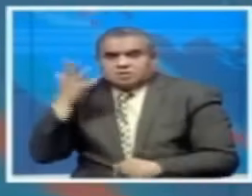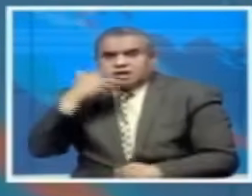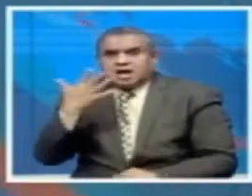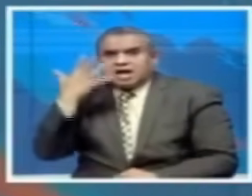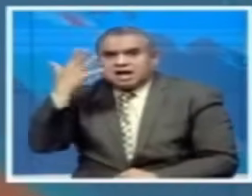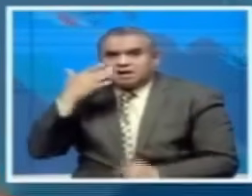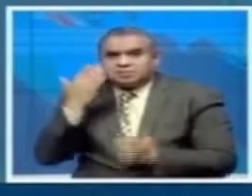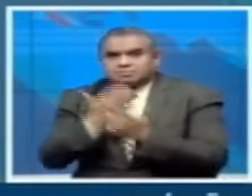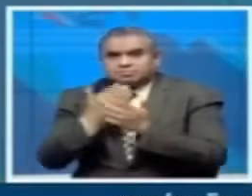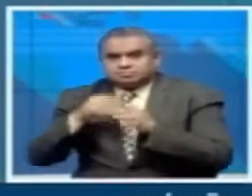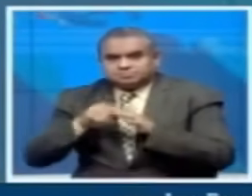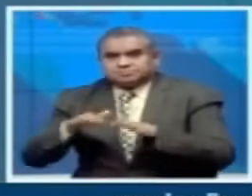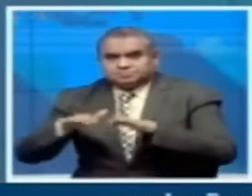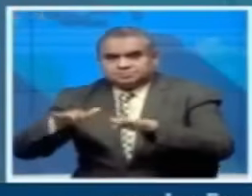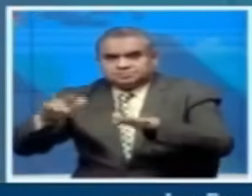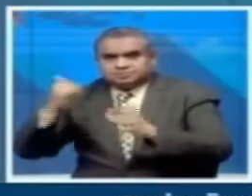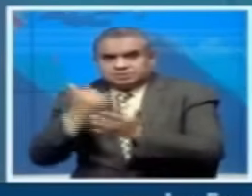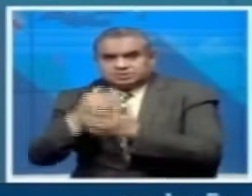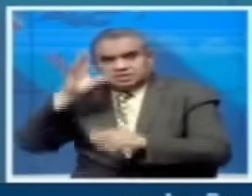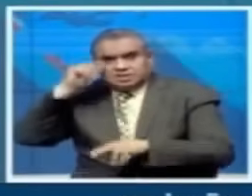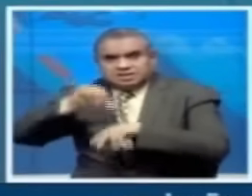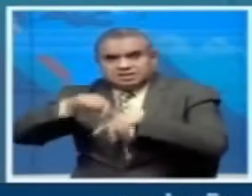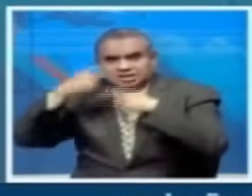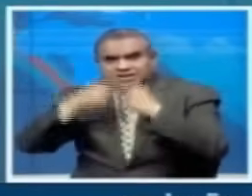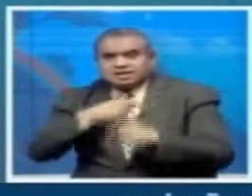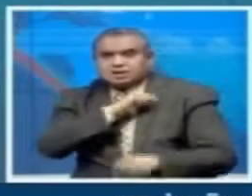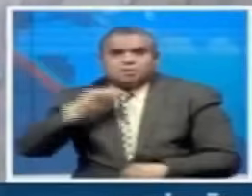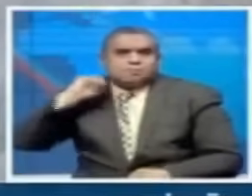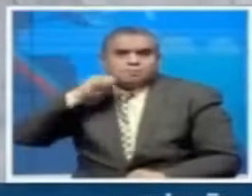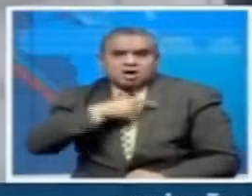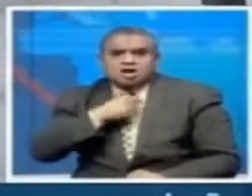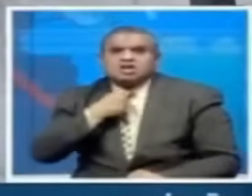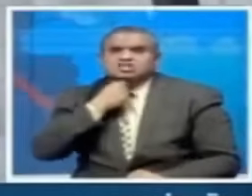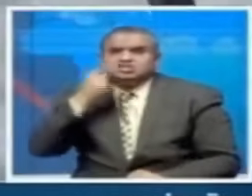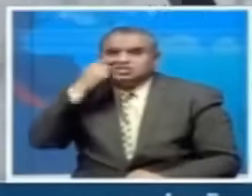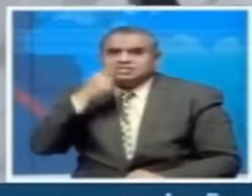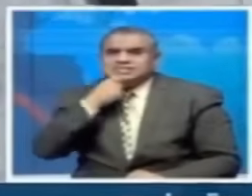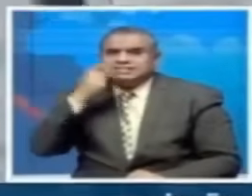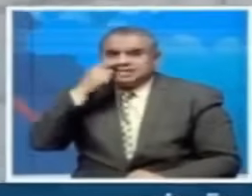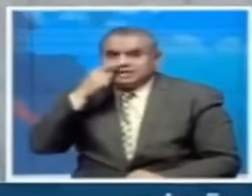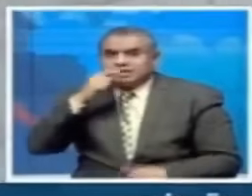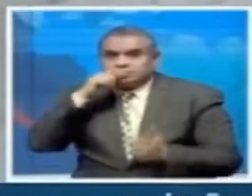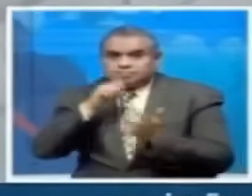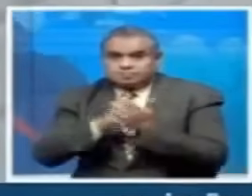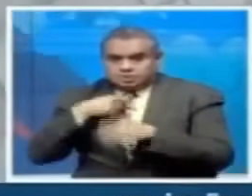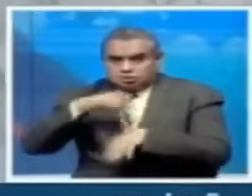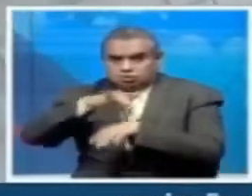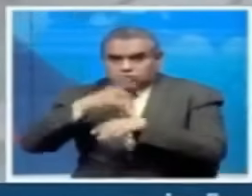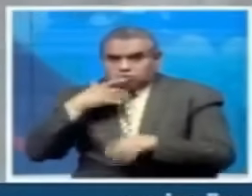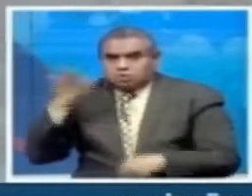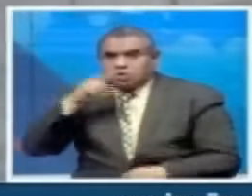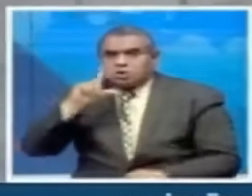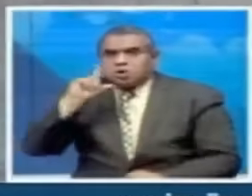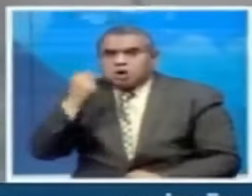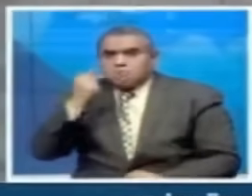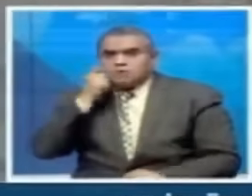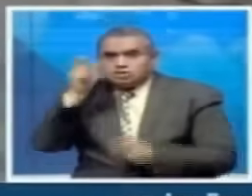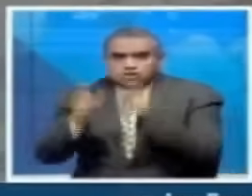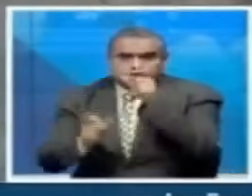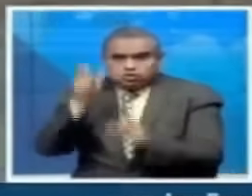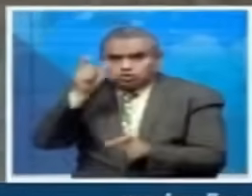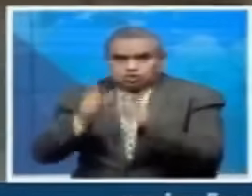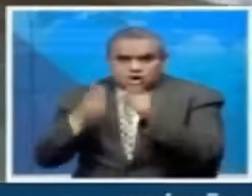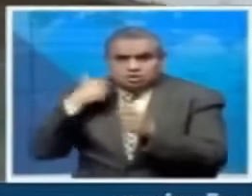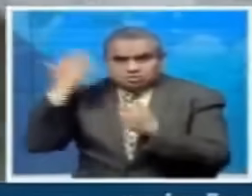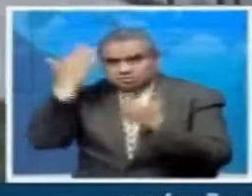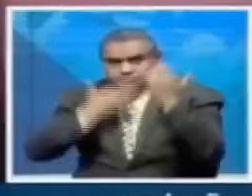5 منهم خلال توغل لقوات الاحتلال في مدينة جنين. وأكدت مصادر طبية أن 15 شخصا أصيبوا بجروح